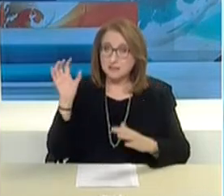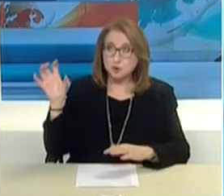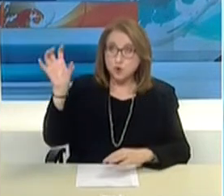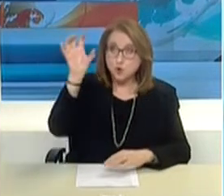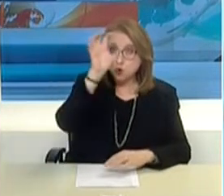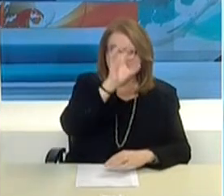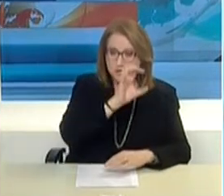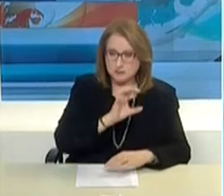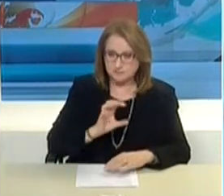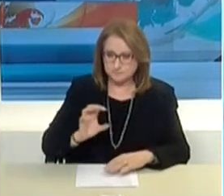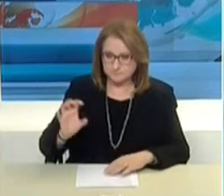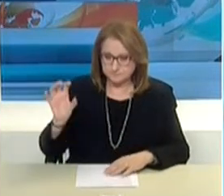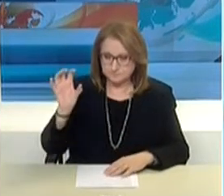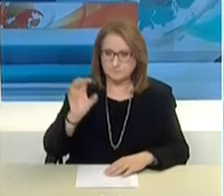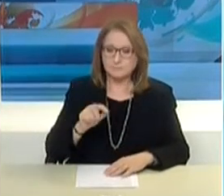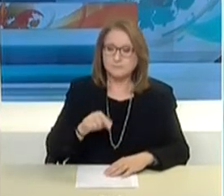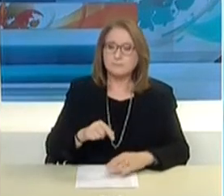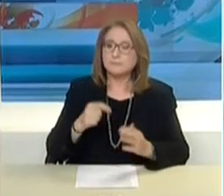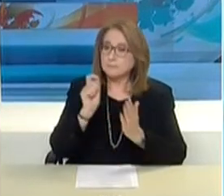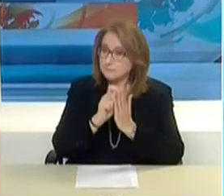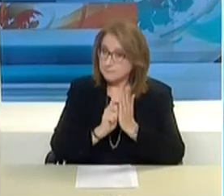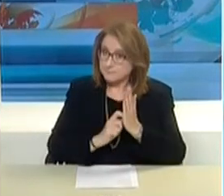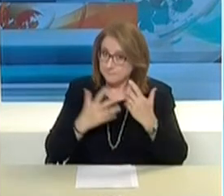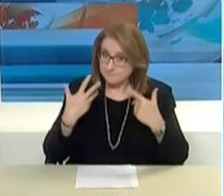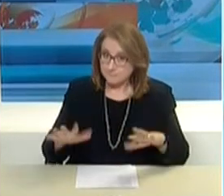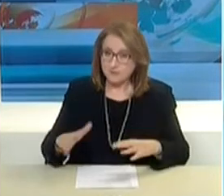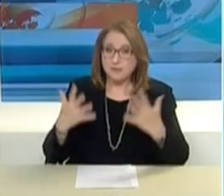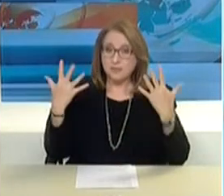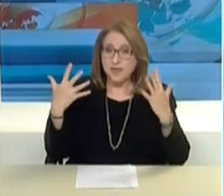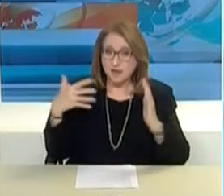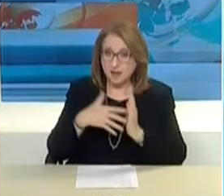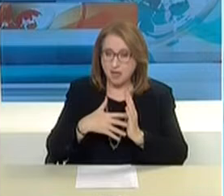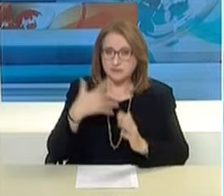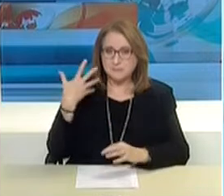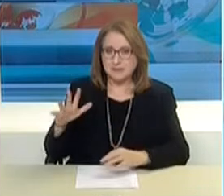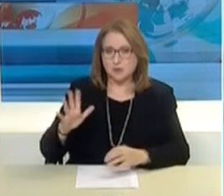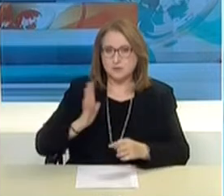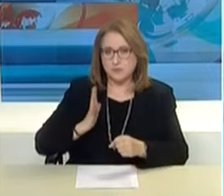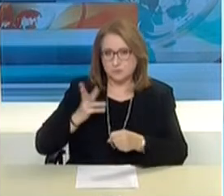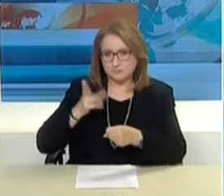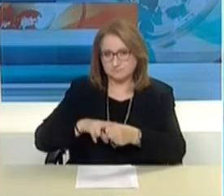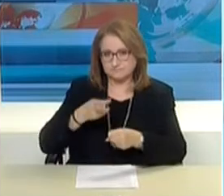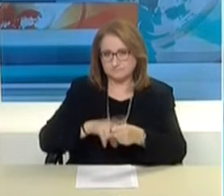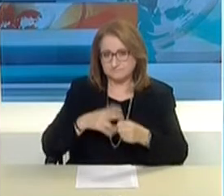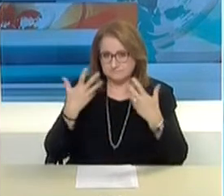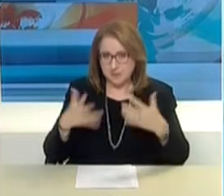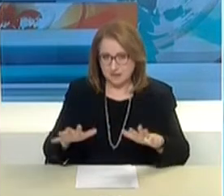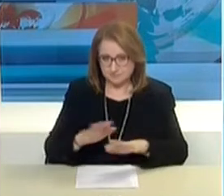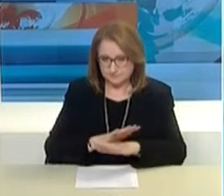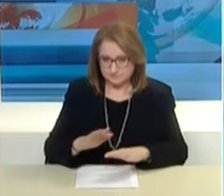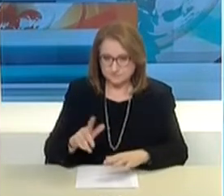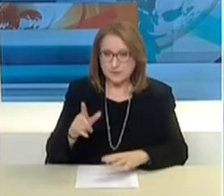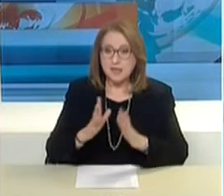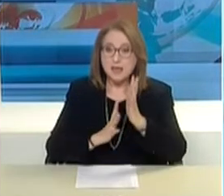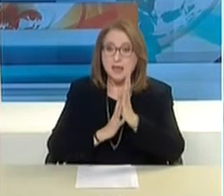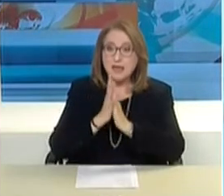κόσμου, ενώ έχουν καταγραφεί περισσότεροι από 10.500 θάνατοι. Υπολογίζεται πως μόλις το